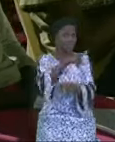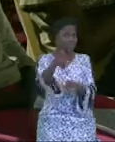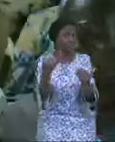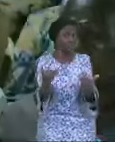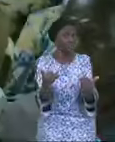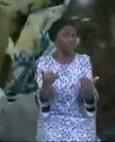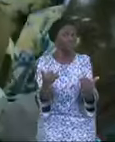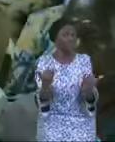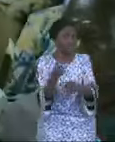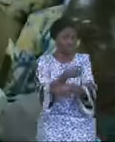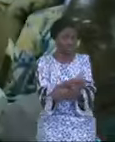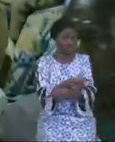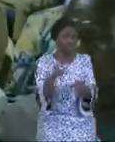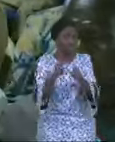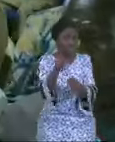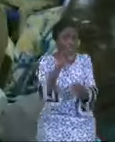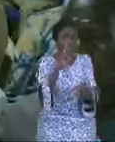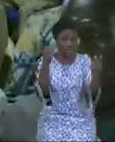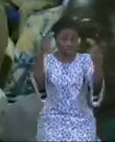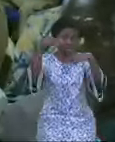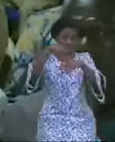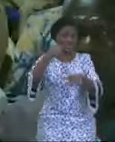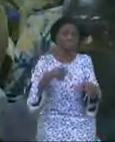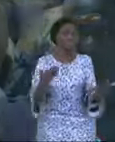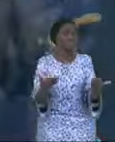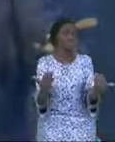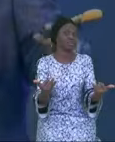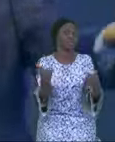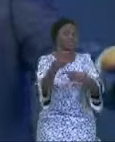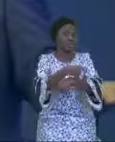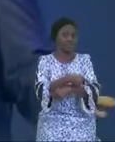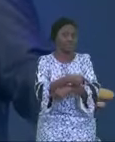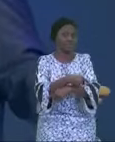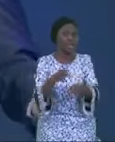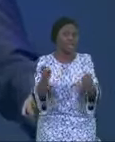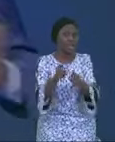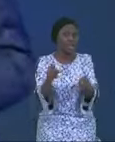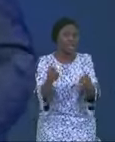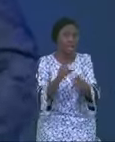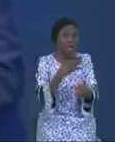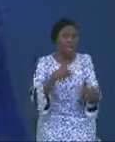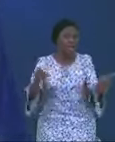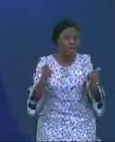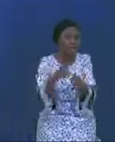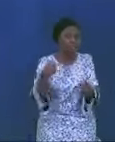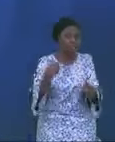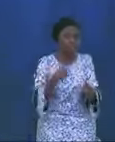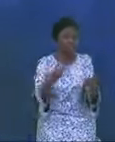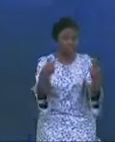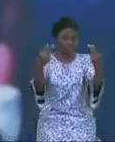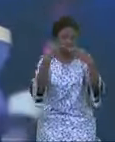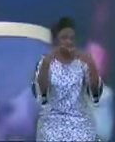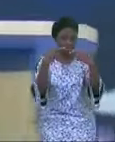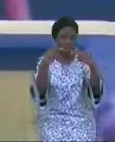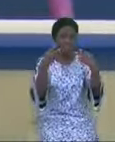je te vois là-bas une fois que nous connecter n'avons pas besoin d'avoir une touche physique